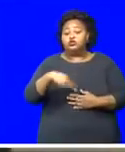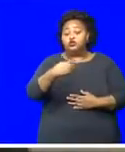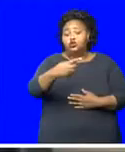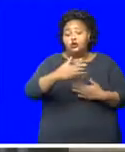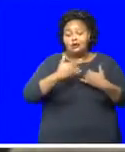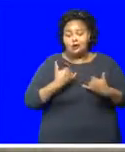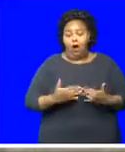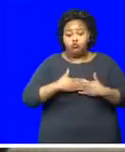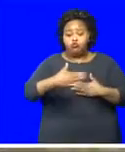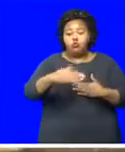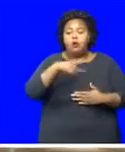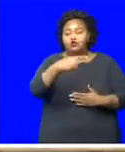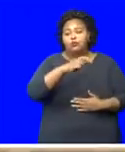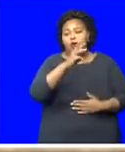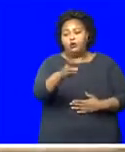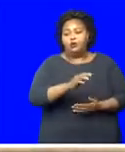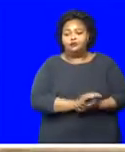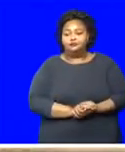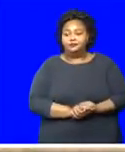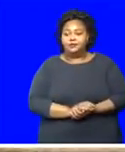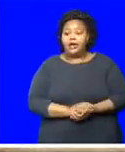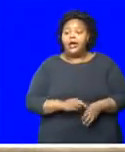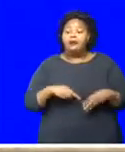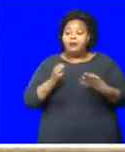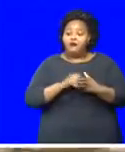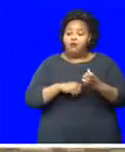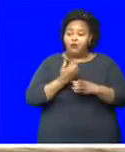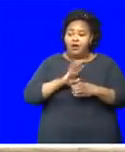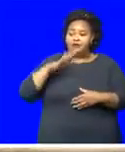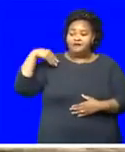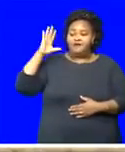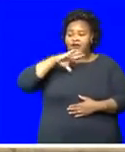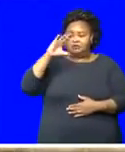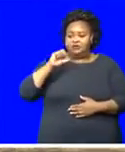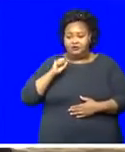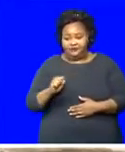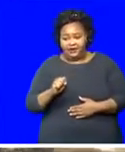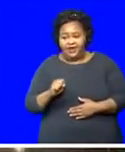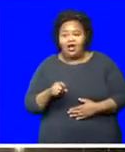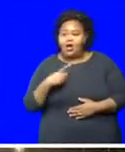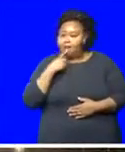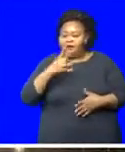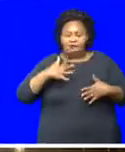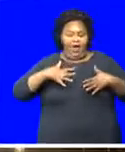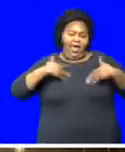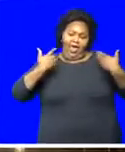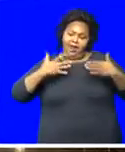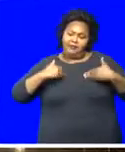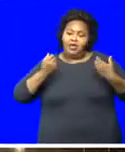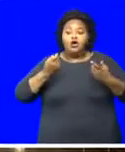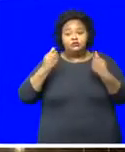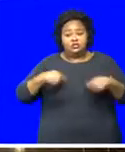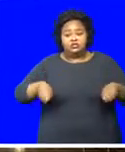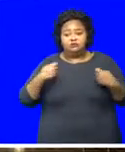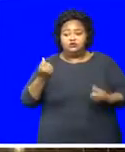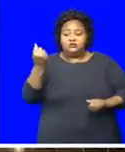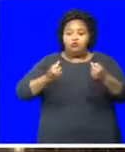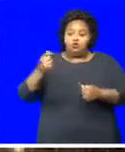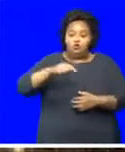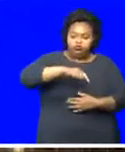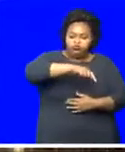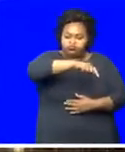balomdlalo laba faye ikhathi labo labo buya even la kubomakhelwane bathi bathokotile kubuya kwale midlalo. According to my observation, the event went very